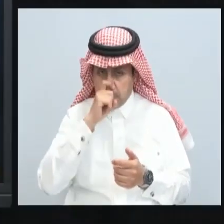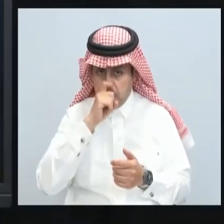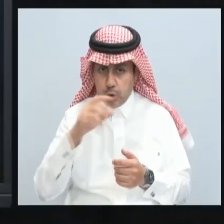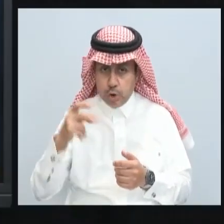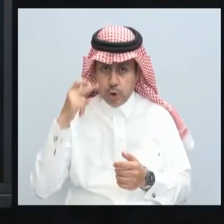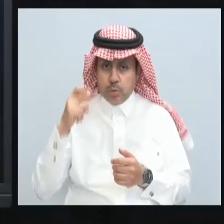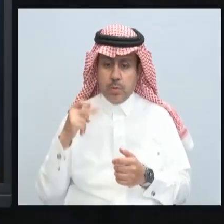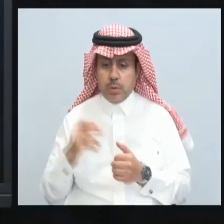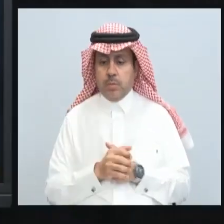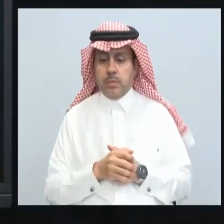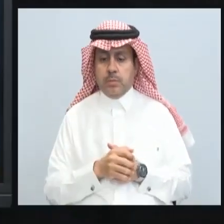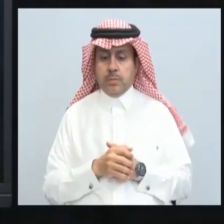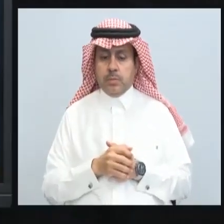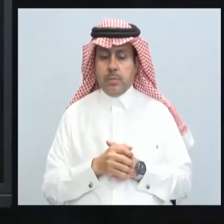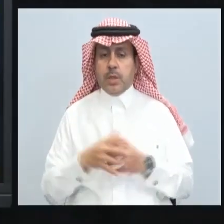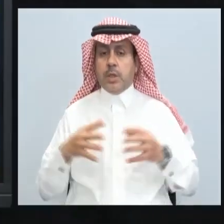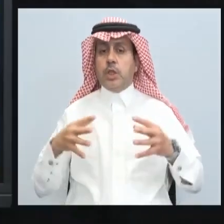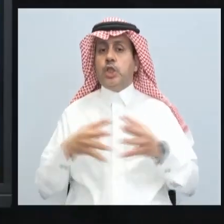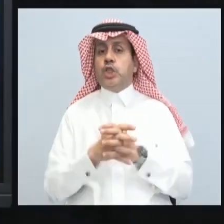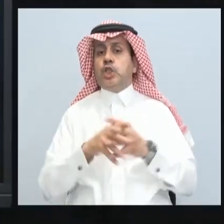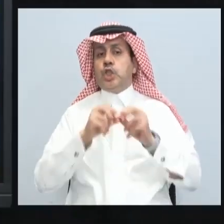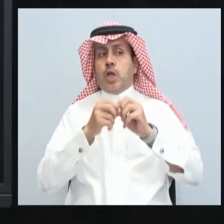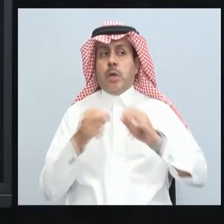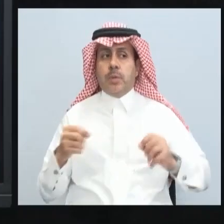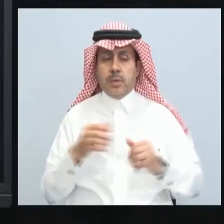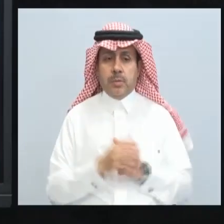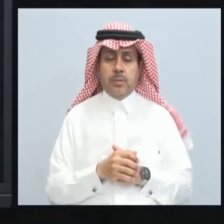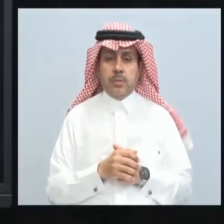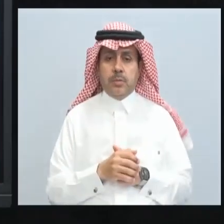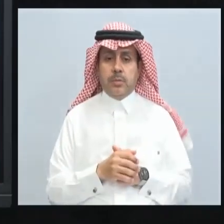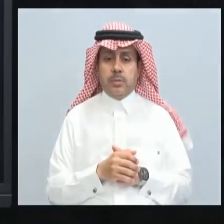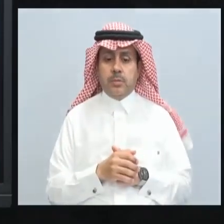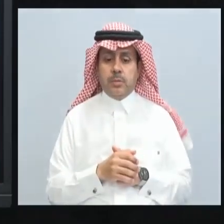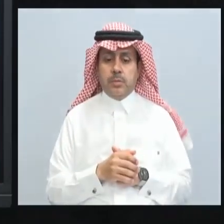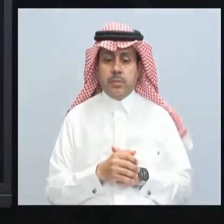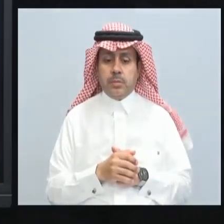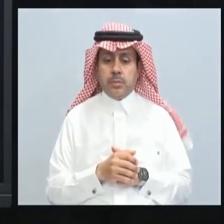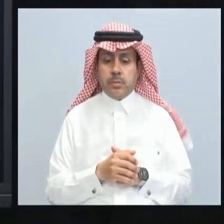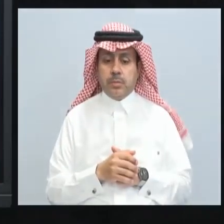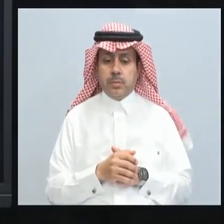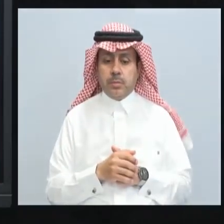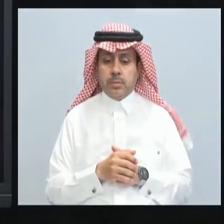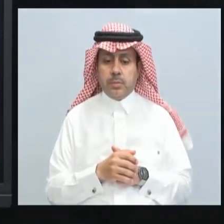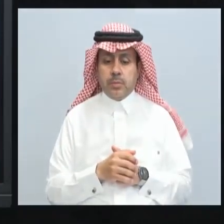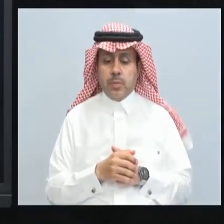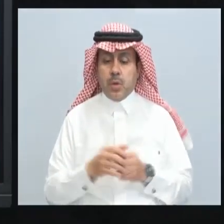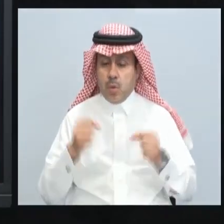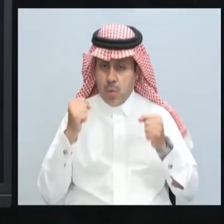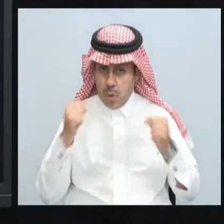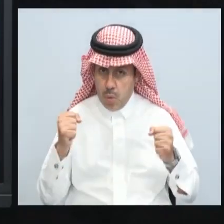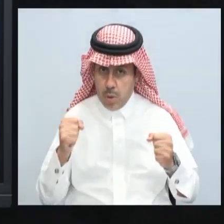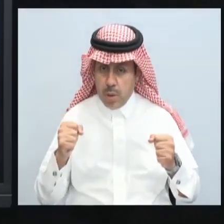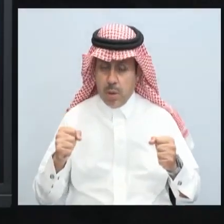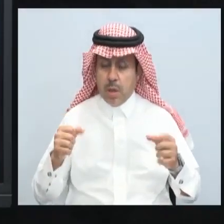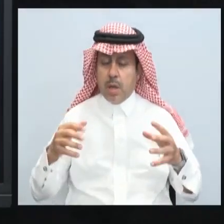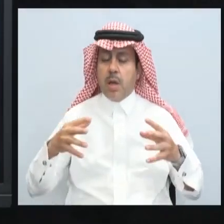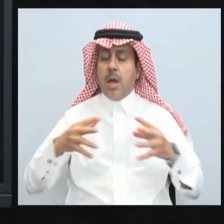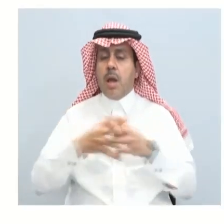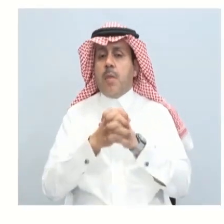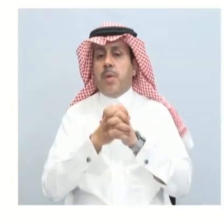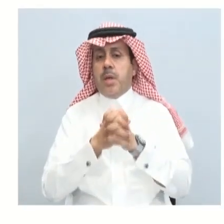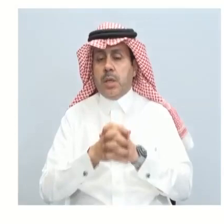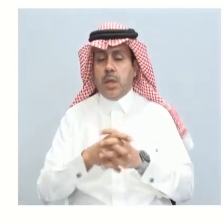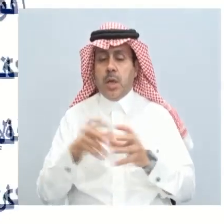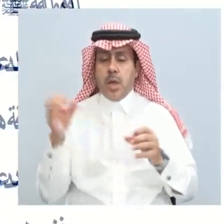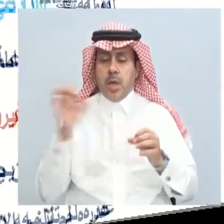يدل على الترابط ومراعاه خواطر الاخرين وهذا يقوي العلاقه بين